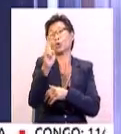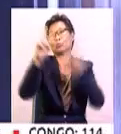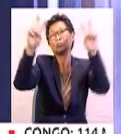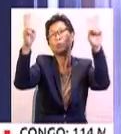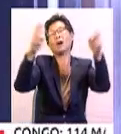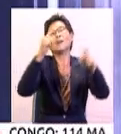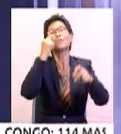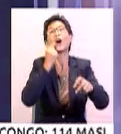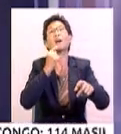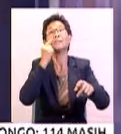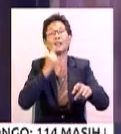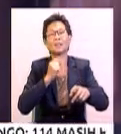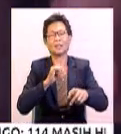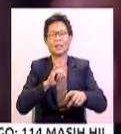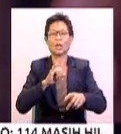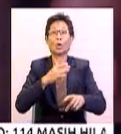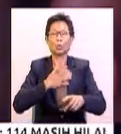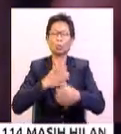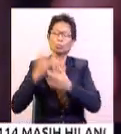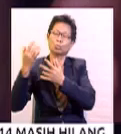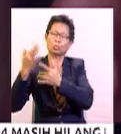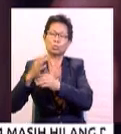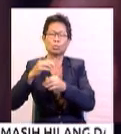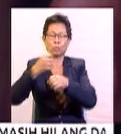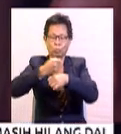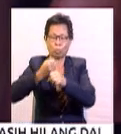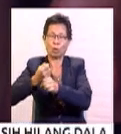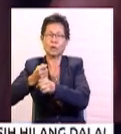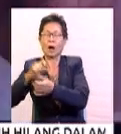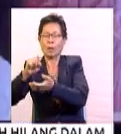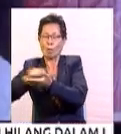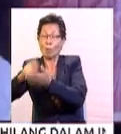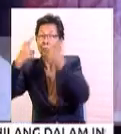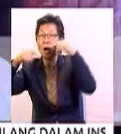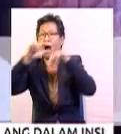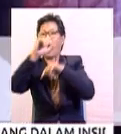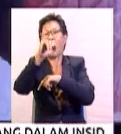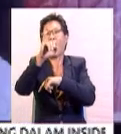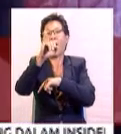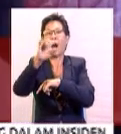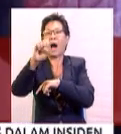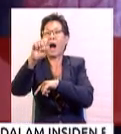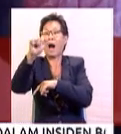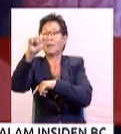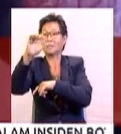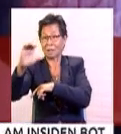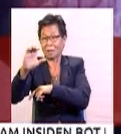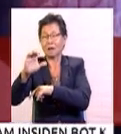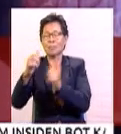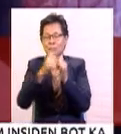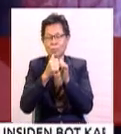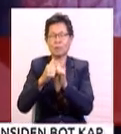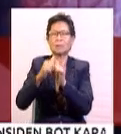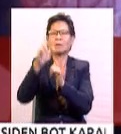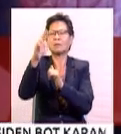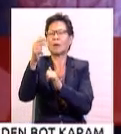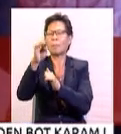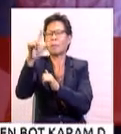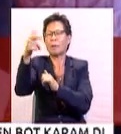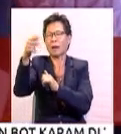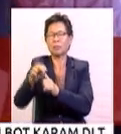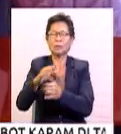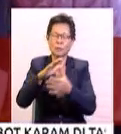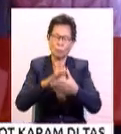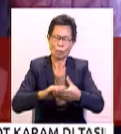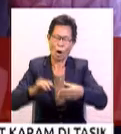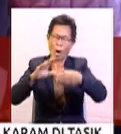berjudul Gadis Yang Kutunggu. Ciptaan penyanyi dan komposer terkenal Aizat Amdan bersama Mir Ramlan. Ia berkisah tentang bakal jodoh Amir